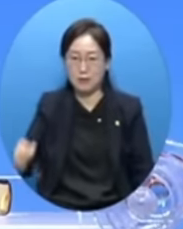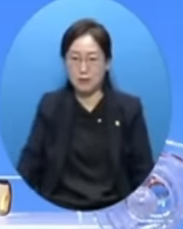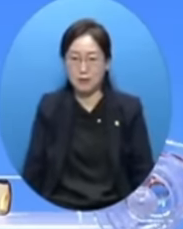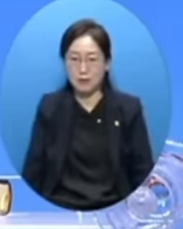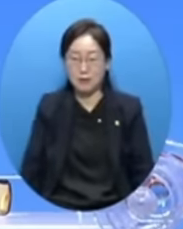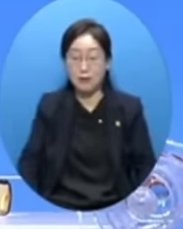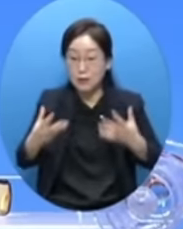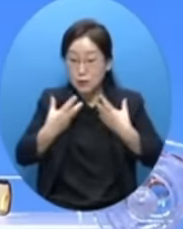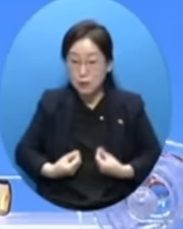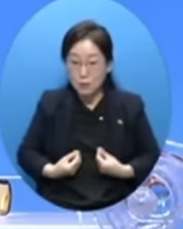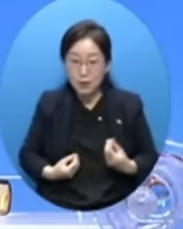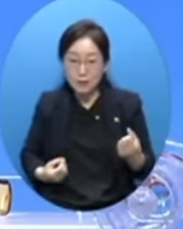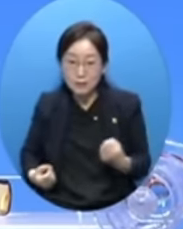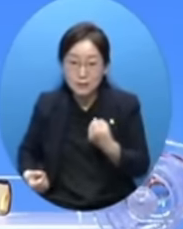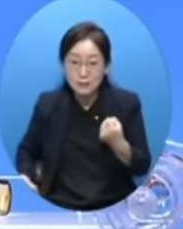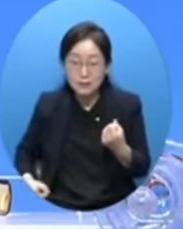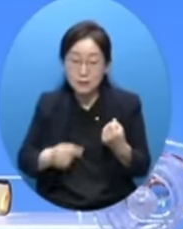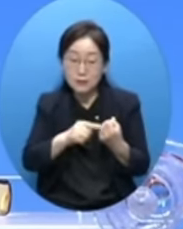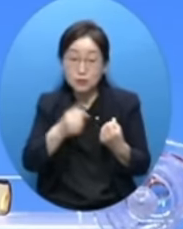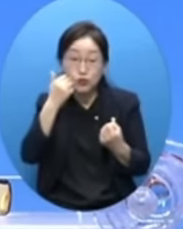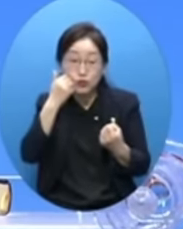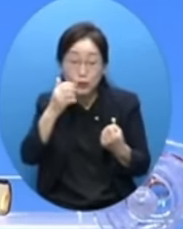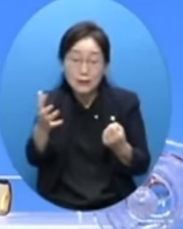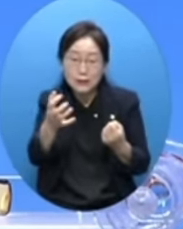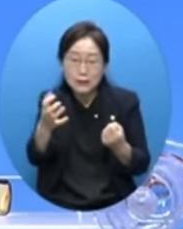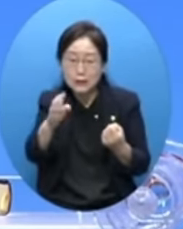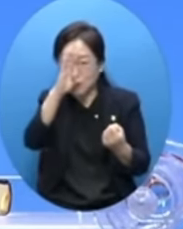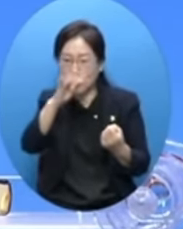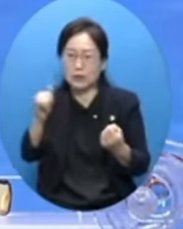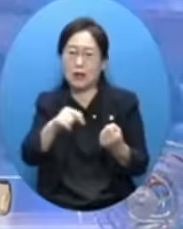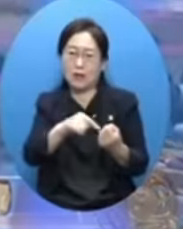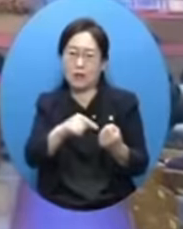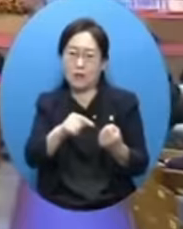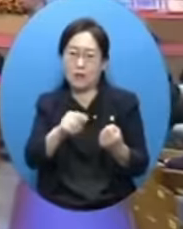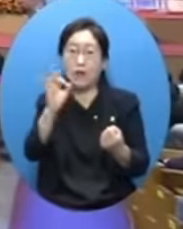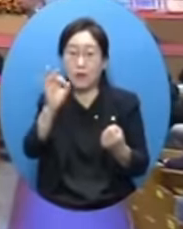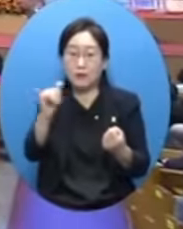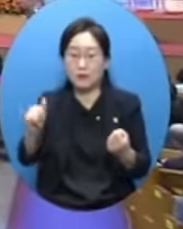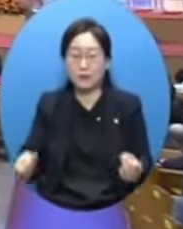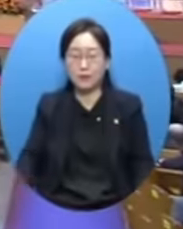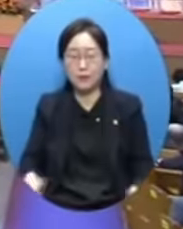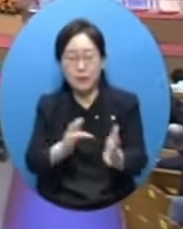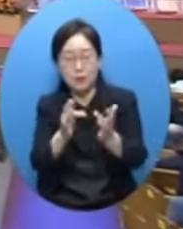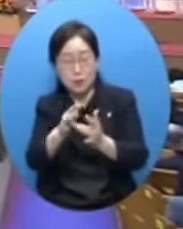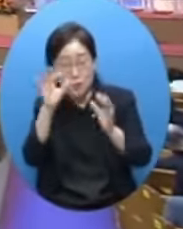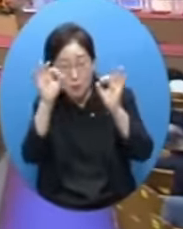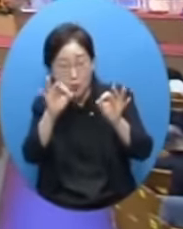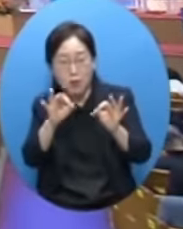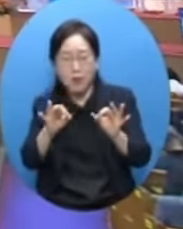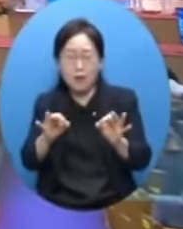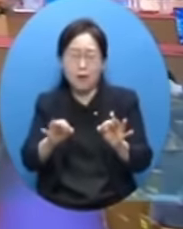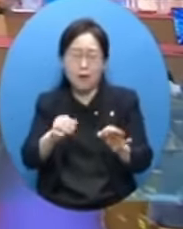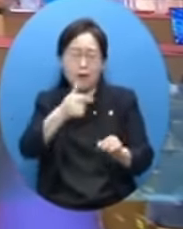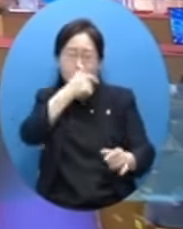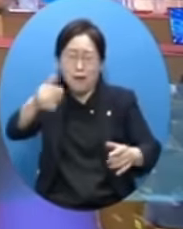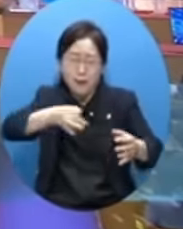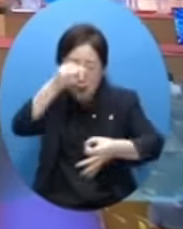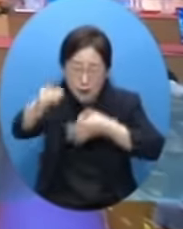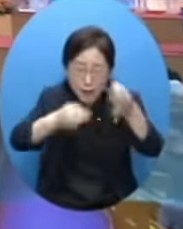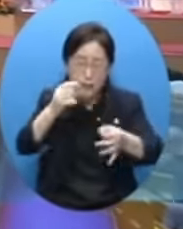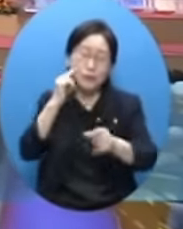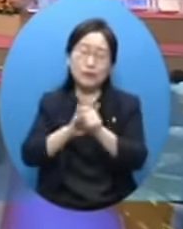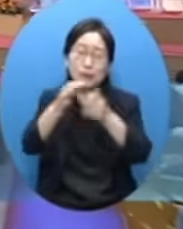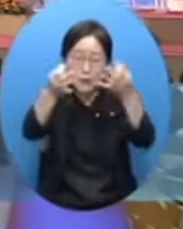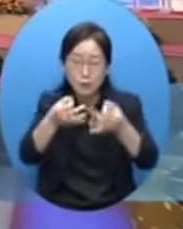절망 가운데 살던 한센병 환자들이 예수님을 보고 멀리 서서 크게 외쳤습니다. 우리를 불쌍히